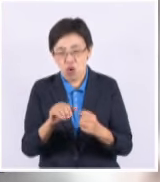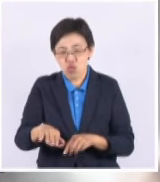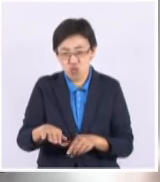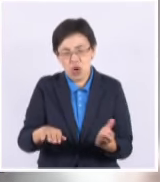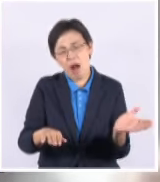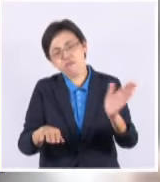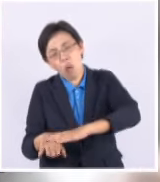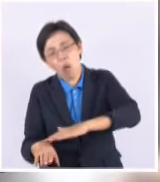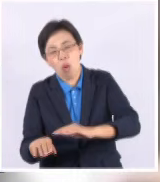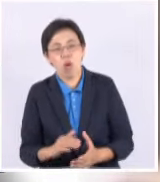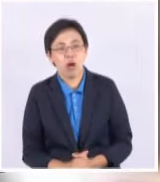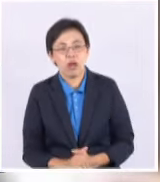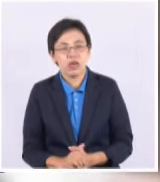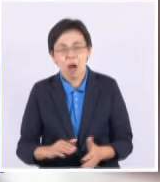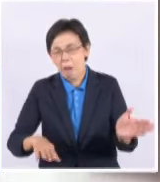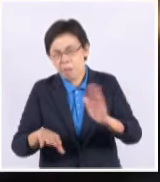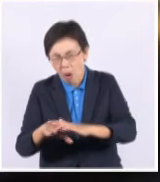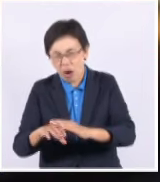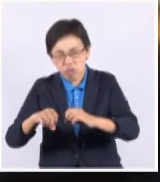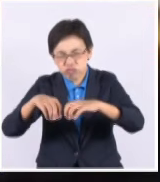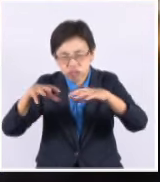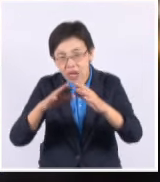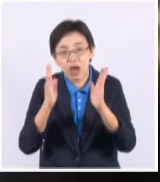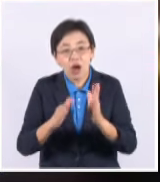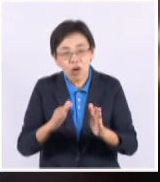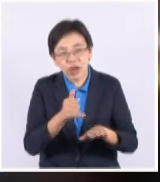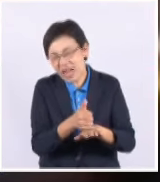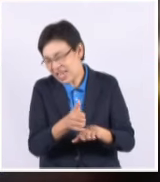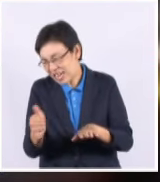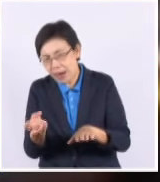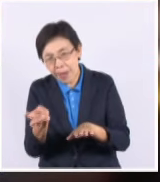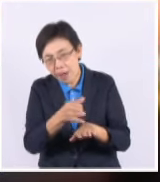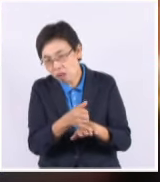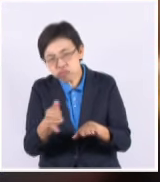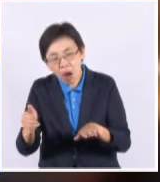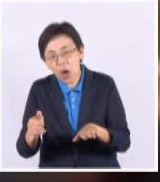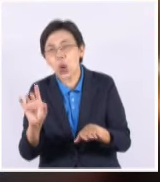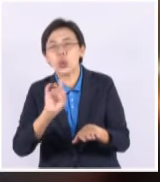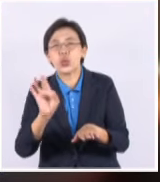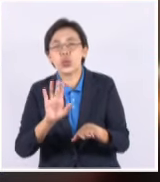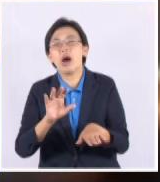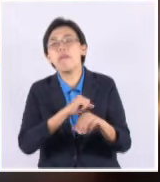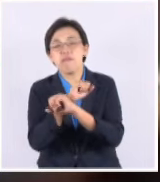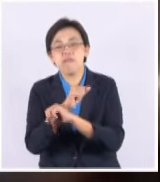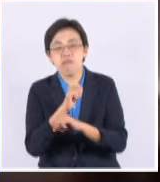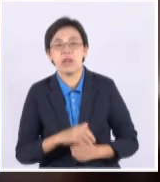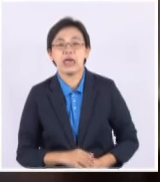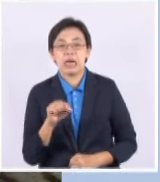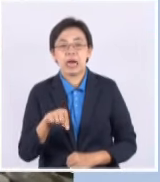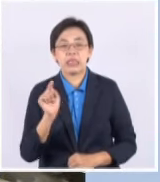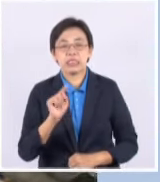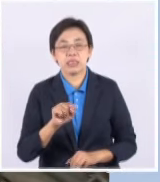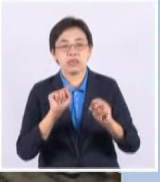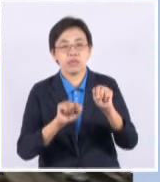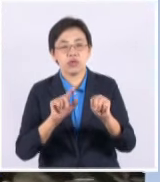แรงเลยฝุ่นนี่คลุ้งเลยเจ้าของรถเนี่ยเพิ่งเดินไปจากรถไม่กี่ก้าวก็เลยปลอดภัยว่าอย่างนั้นเหตุเกิดที่หมู่ที่